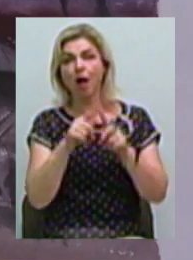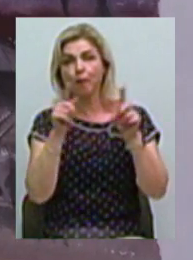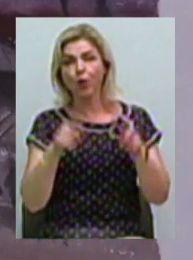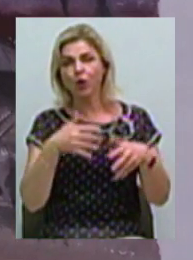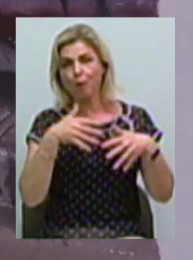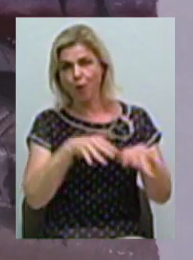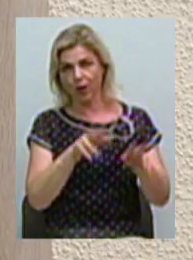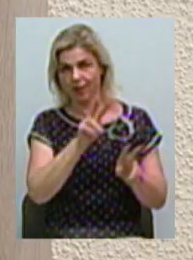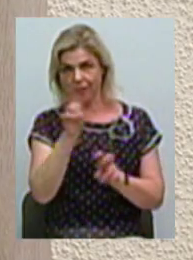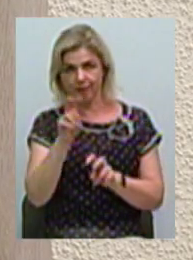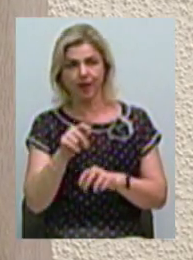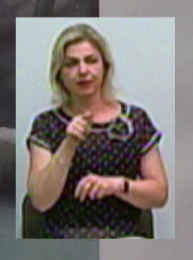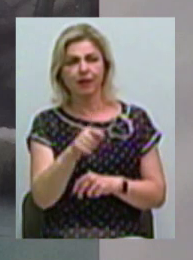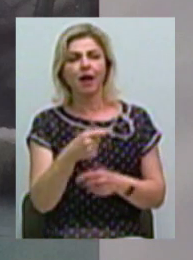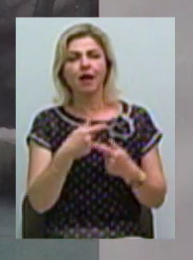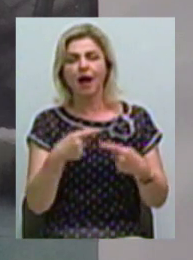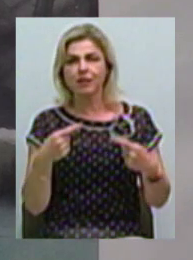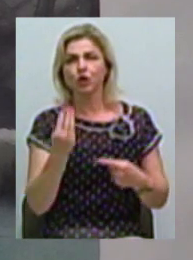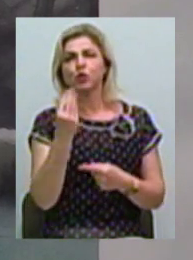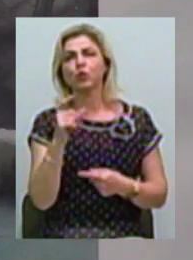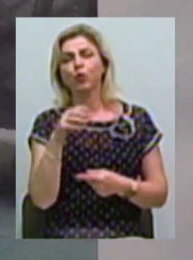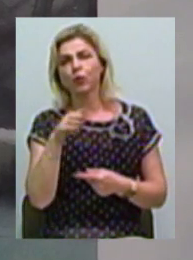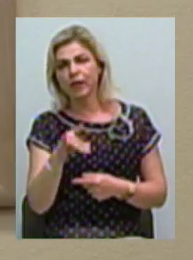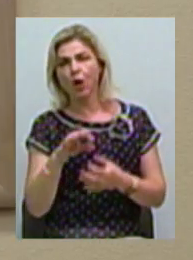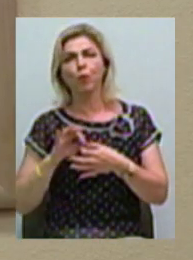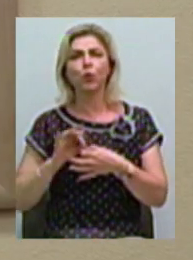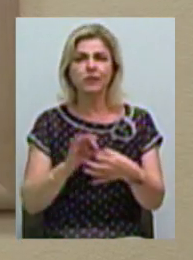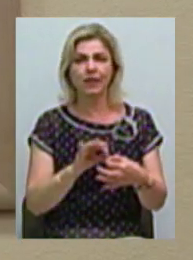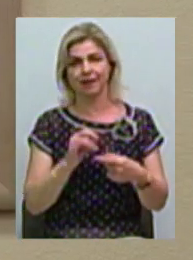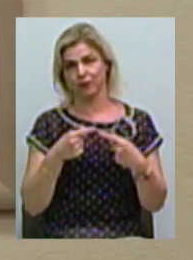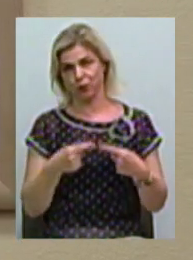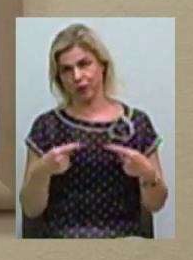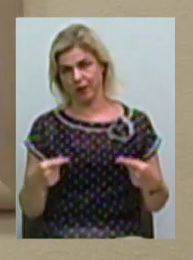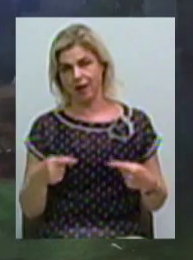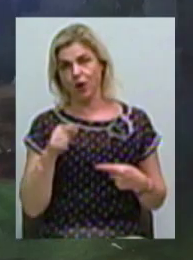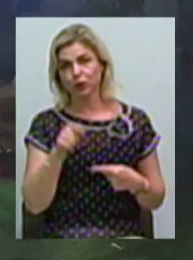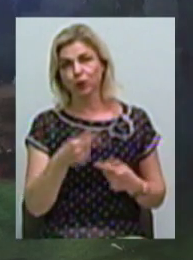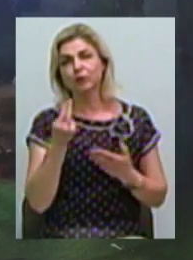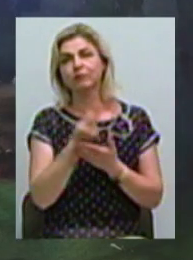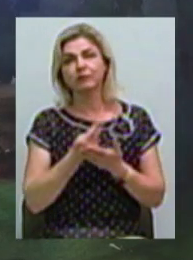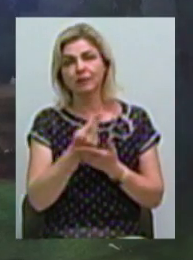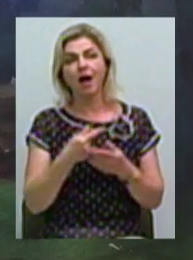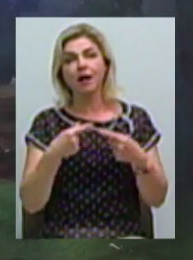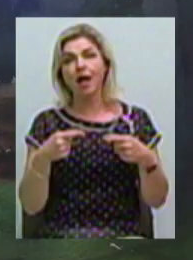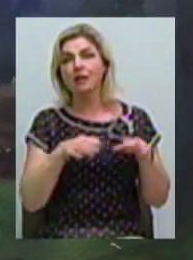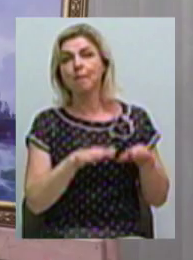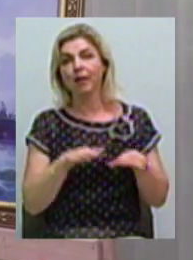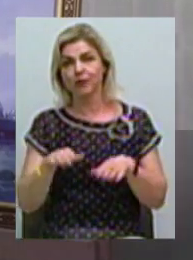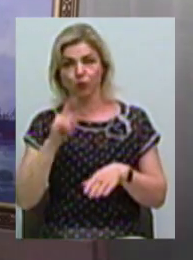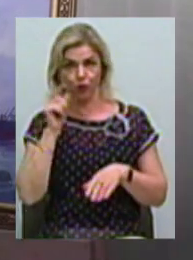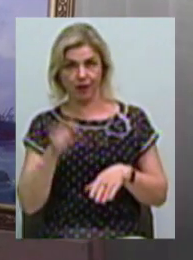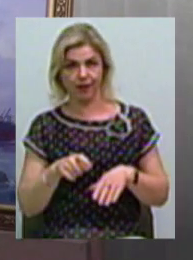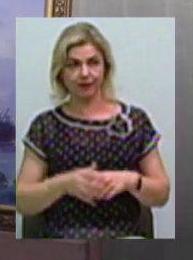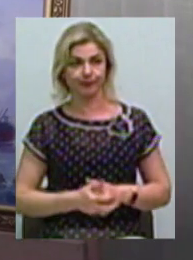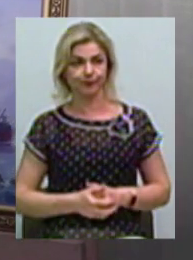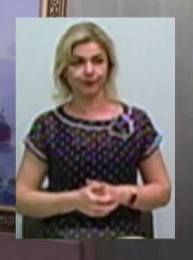тематику. На акварелях – порти, рибацькі шхуни, буксири тощо. Є роботи, на яких зображені різні локації міст України. Пишу від